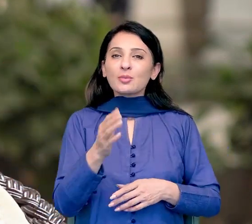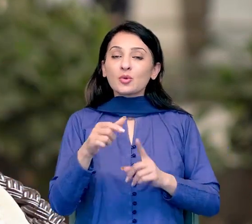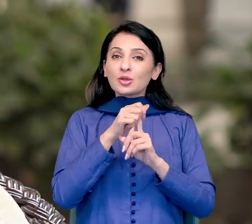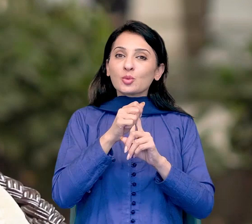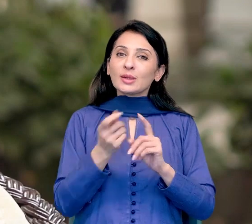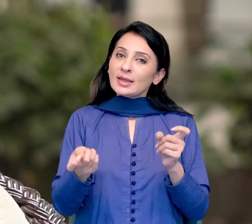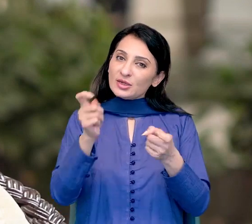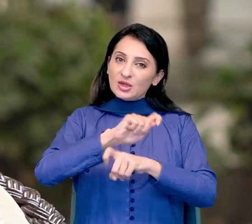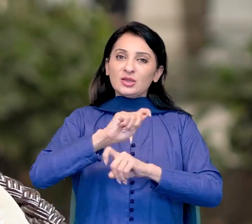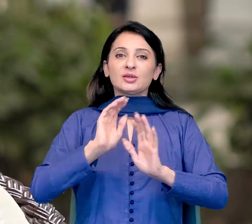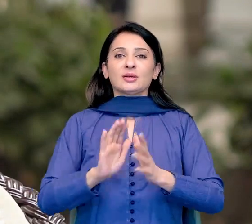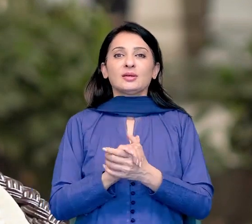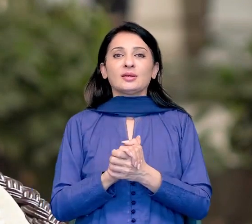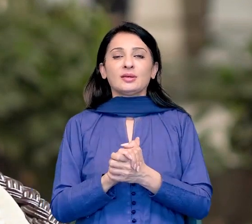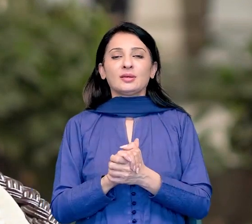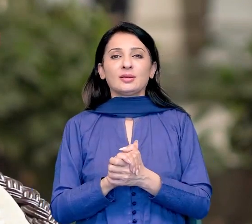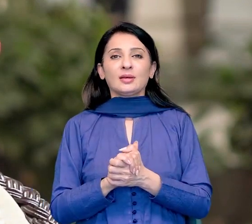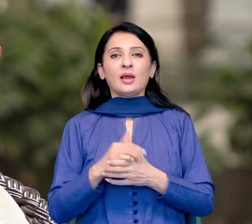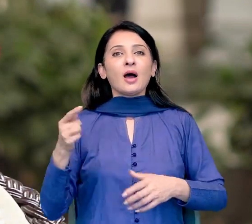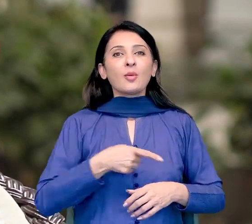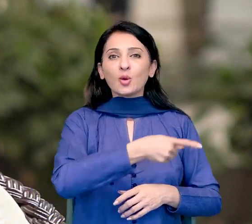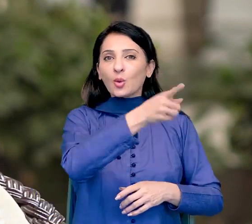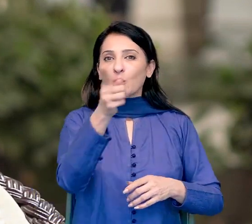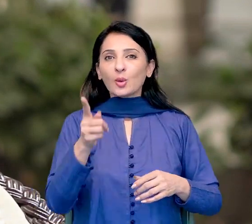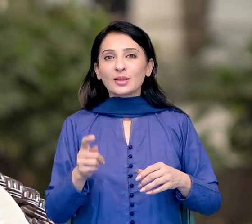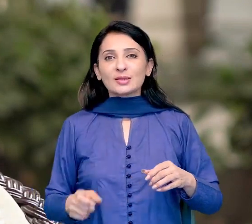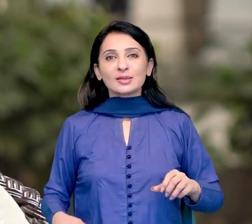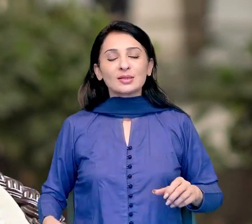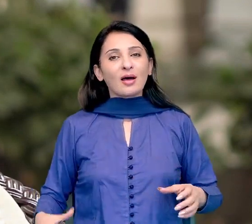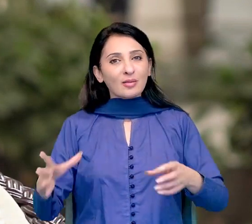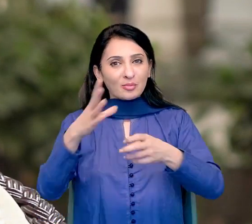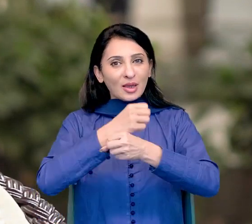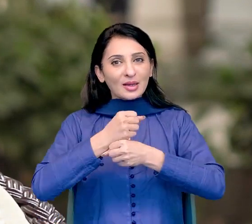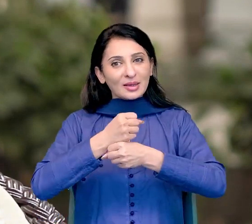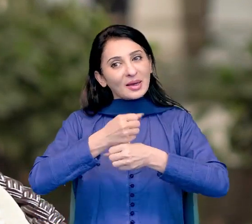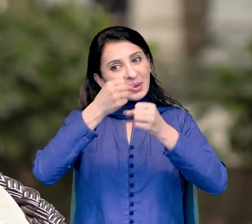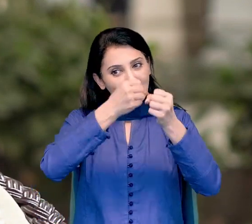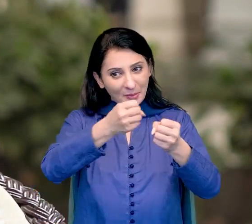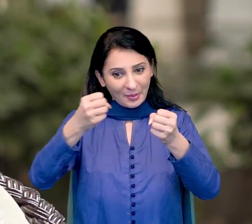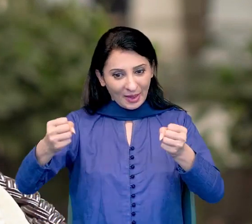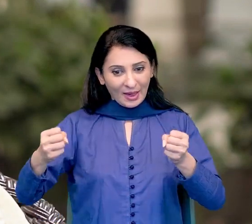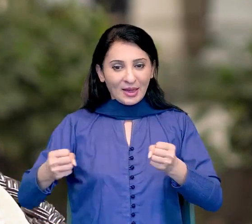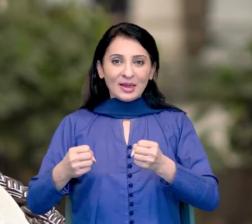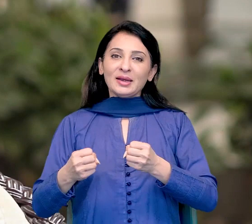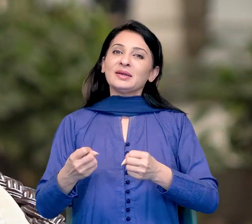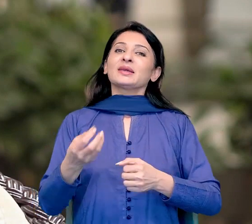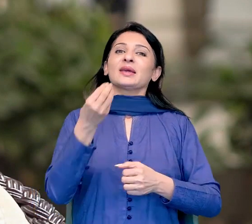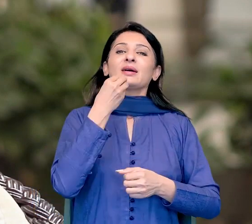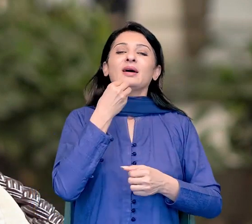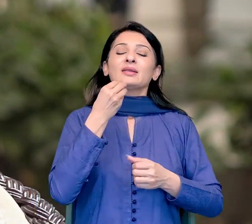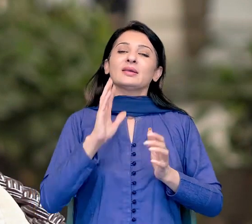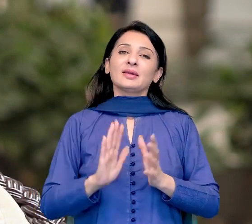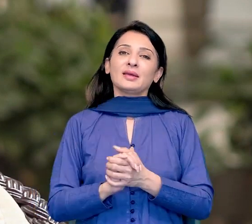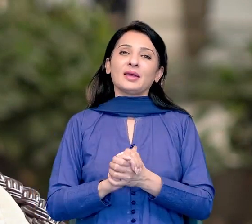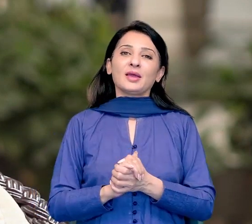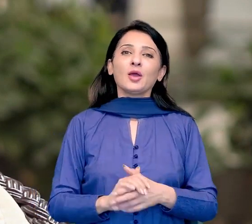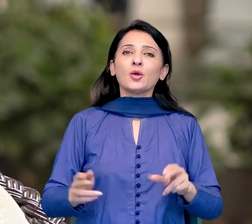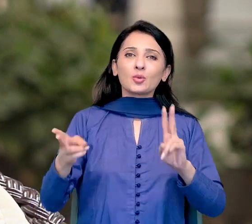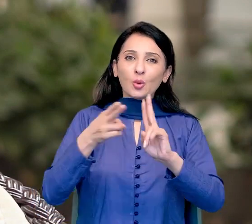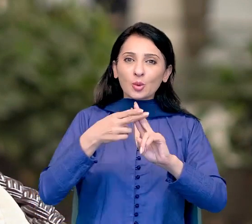can make those changes, see how you can tweak those things. ہم لوگوں کے ساتھ مل بیٹھ کے کھانا انجوائے کرتے ہیں, مے